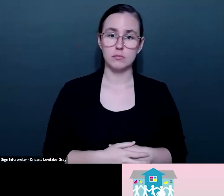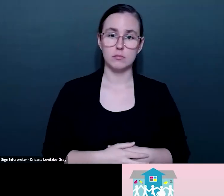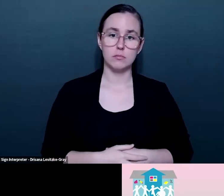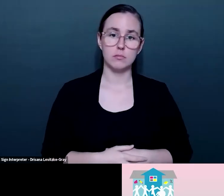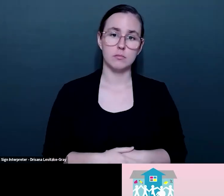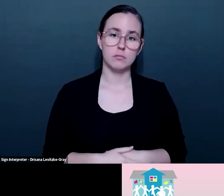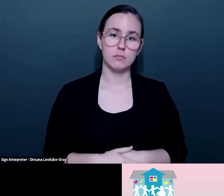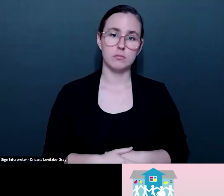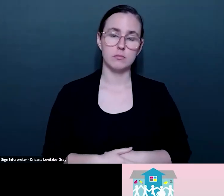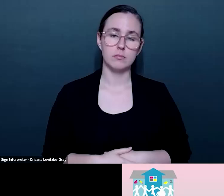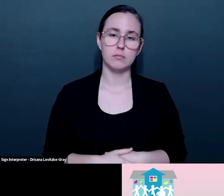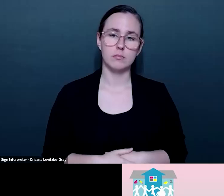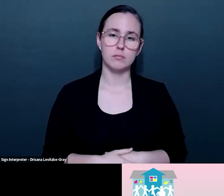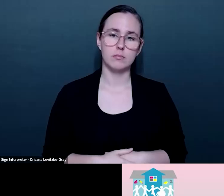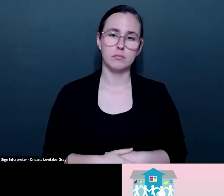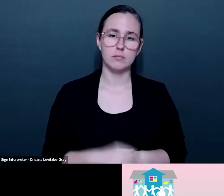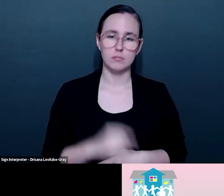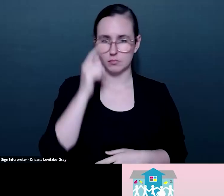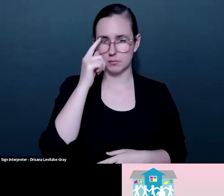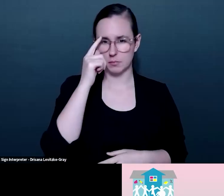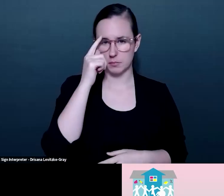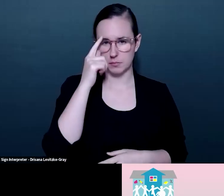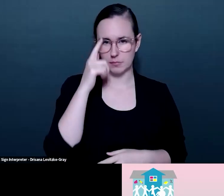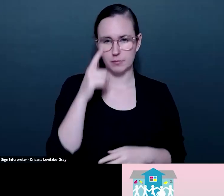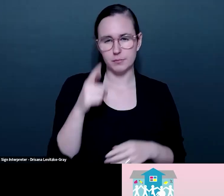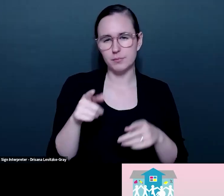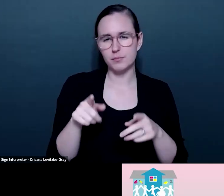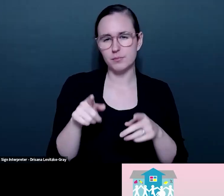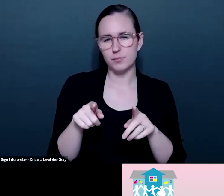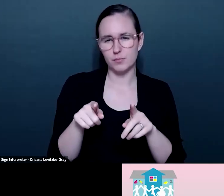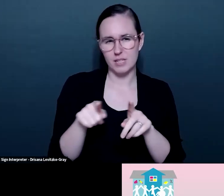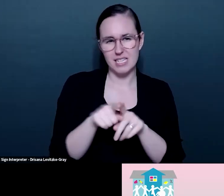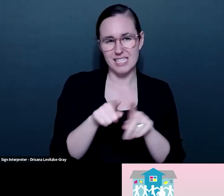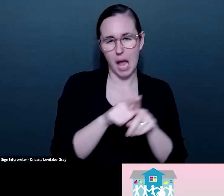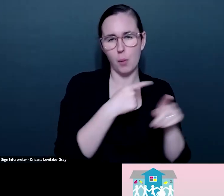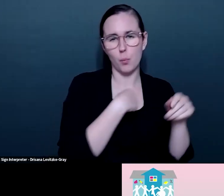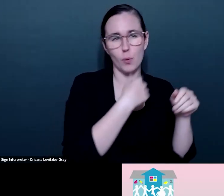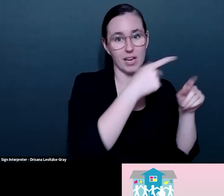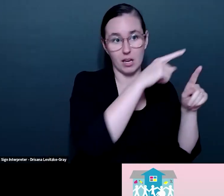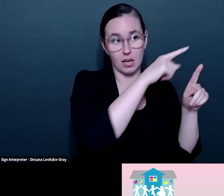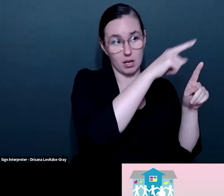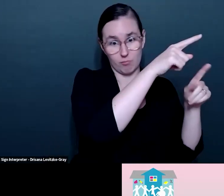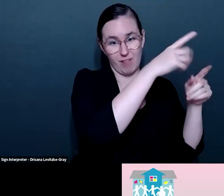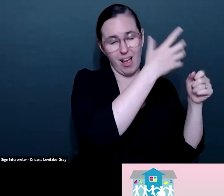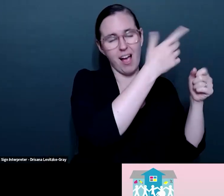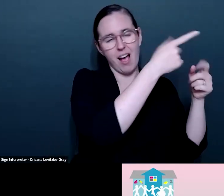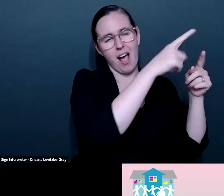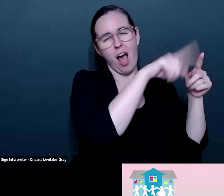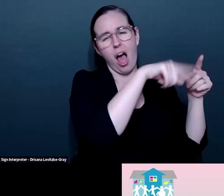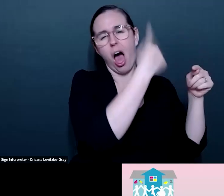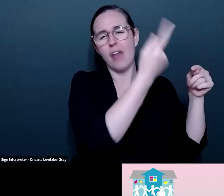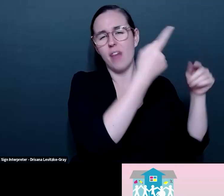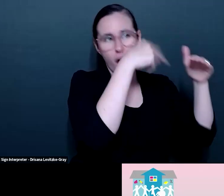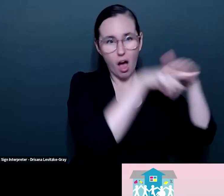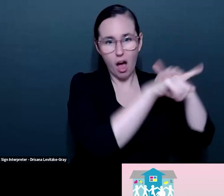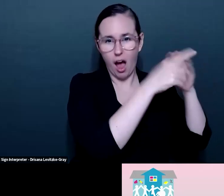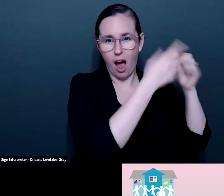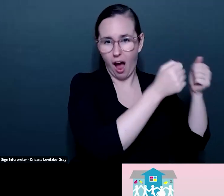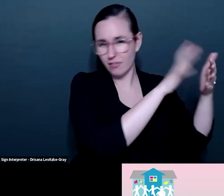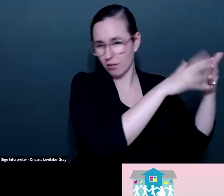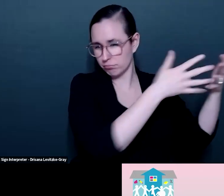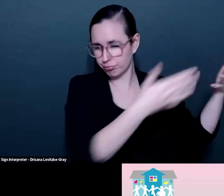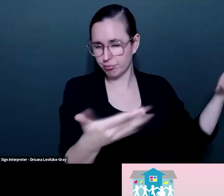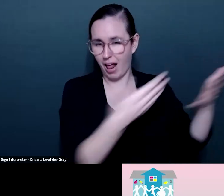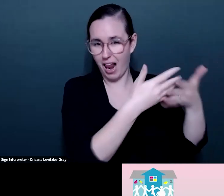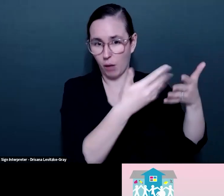Washington? Alors, le module de fonctionnement d'enfant, il est déjà disponible en 10 langues dans notre